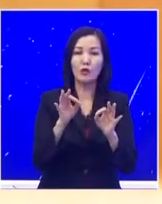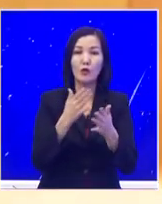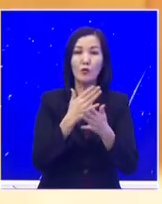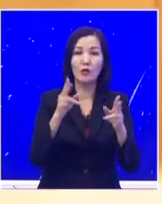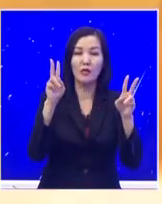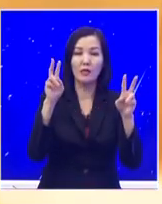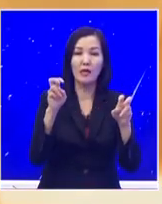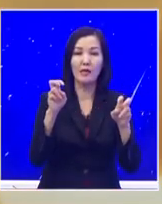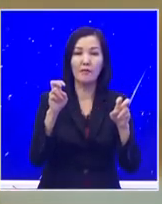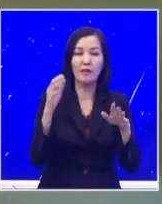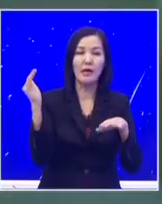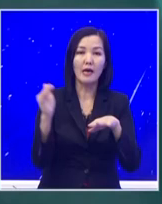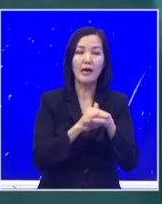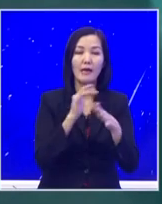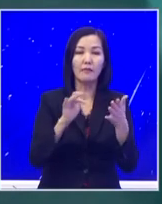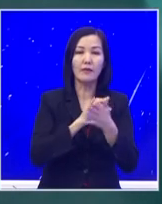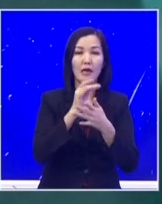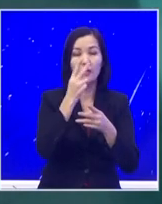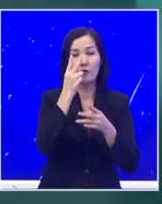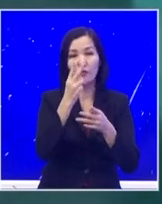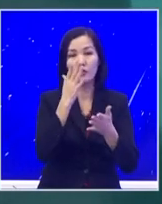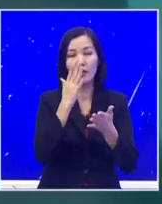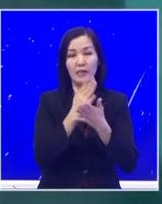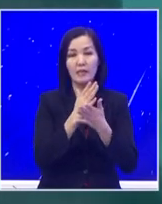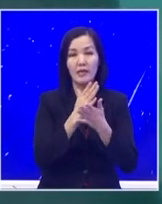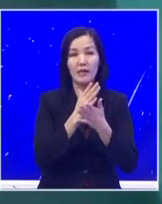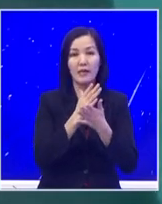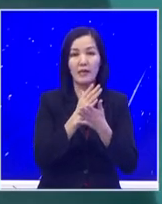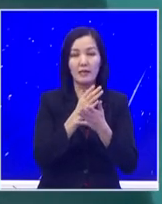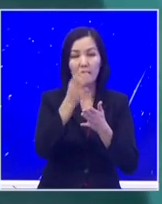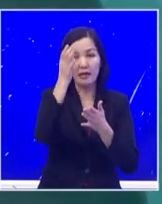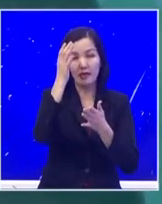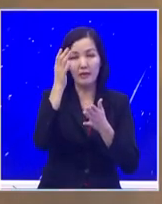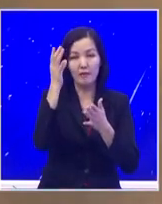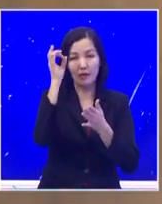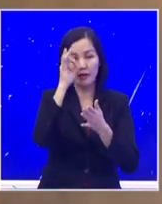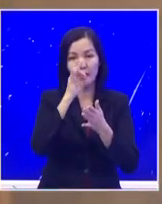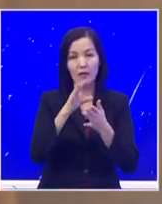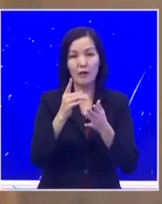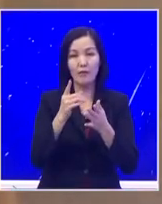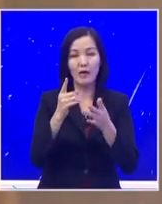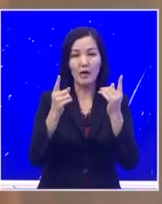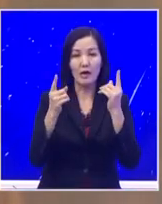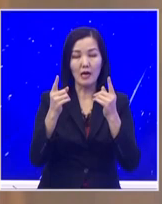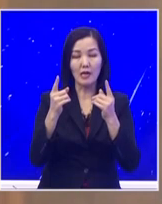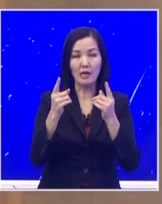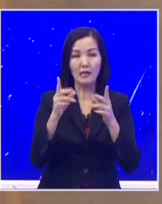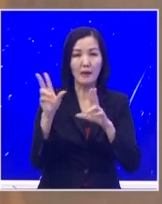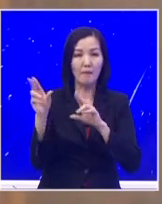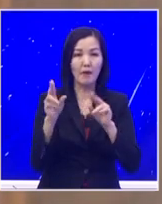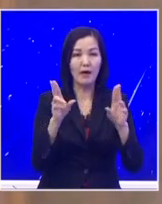пен қайырымды қала тұрғындарының көзқарастары. Сондай-ақ кемеңгерлік меруерті, ғалымдардың шығуы, бақытқа